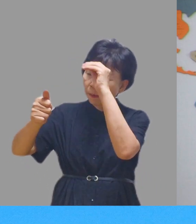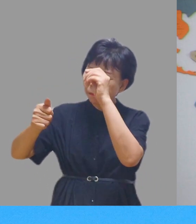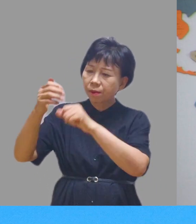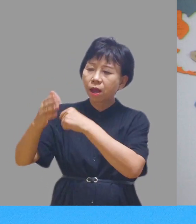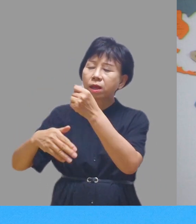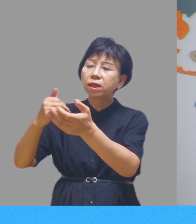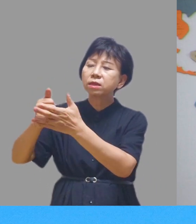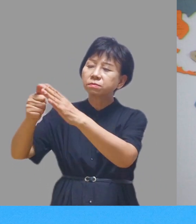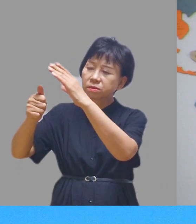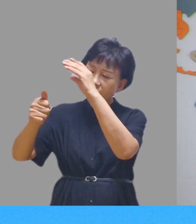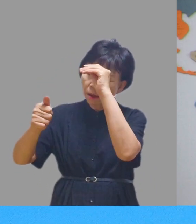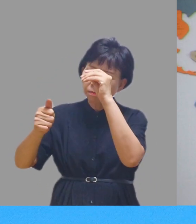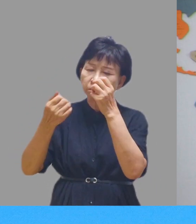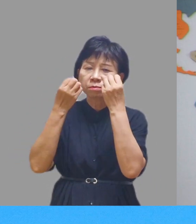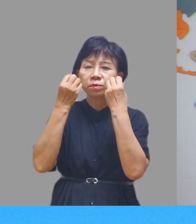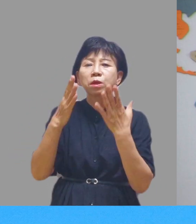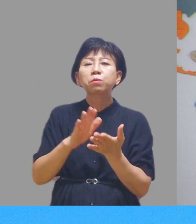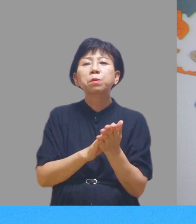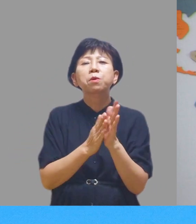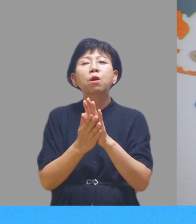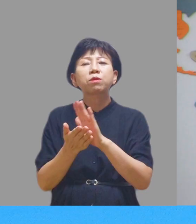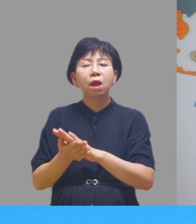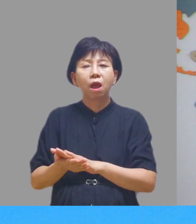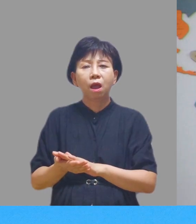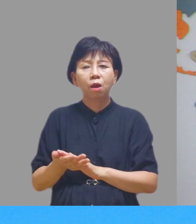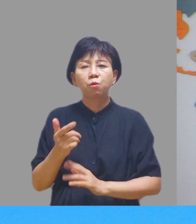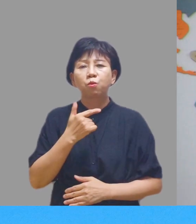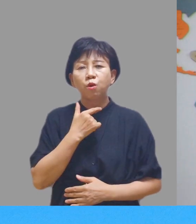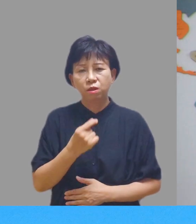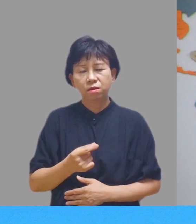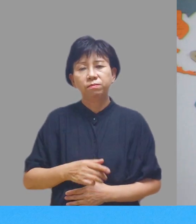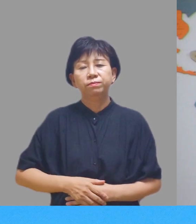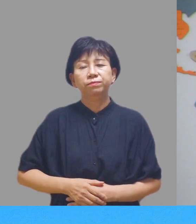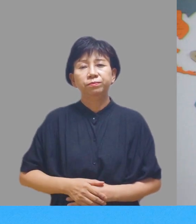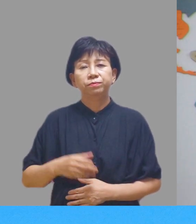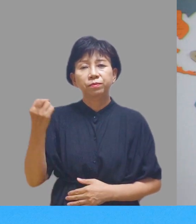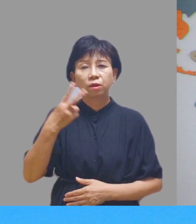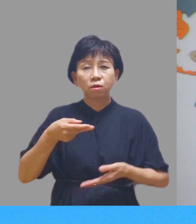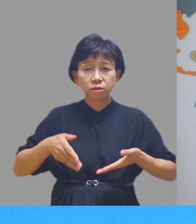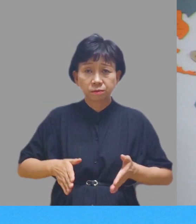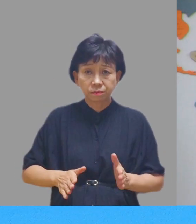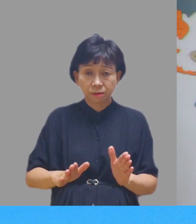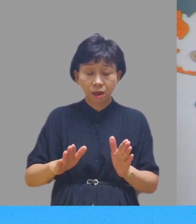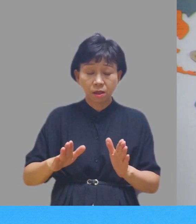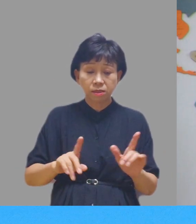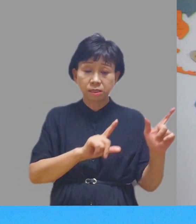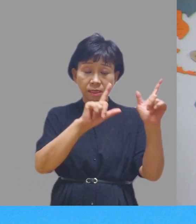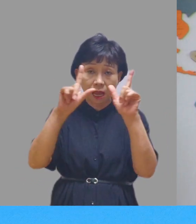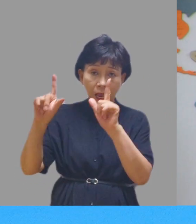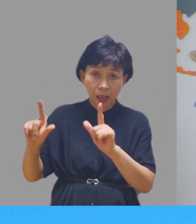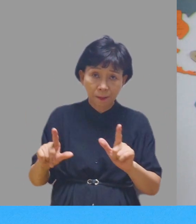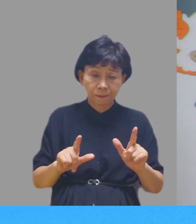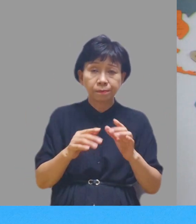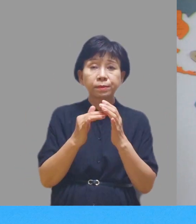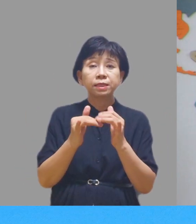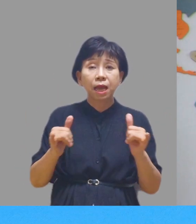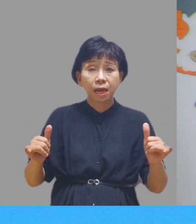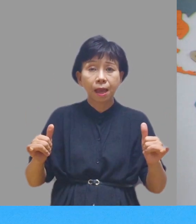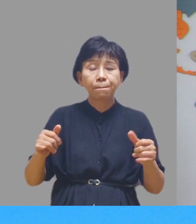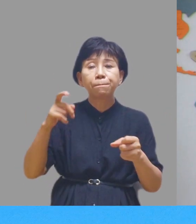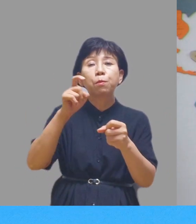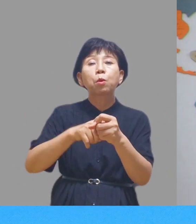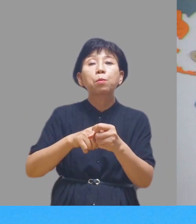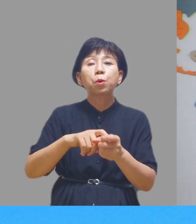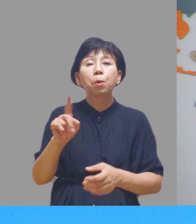빚어가기를 원하십니다. 이것이 바로 거듭남 이후의 우리 목표입니다. 예수님을